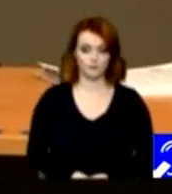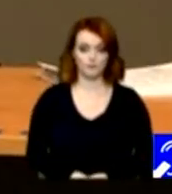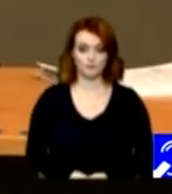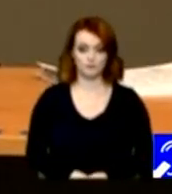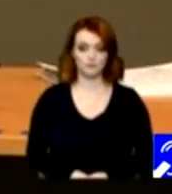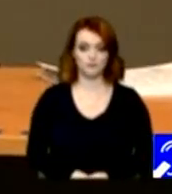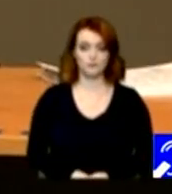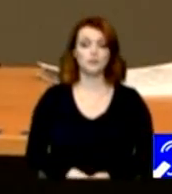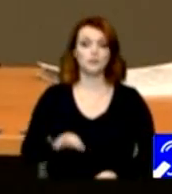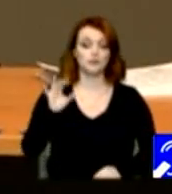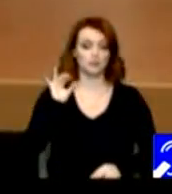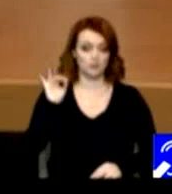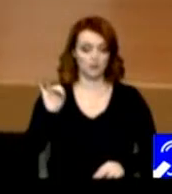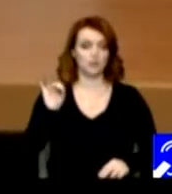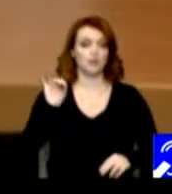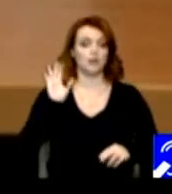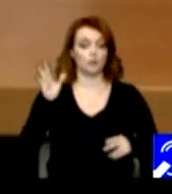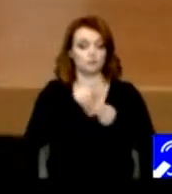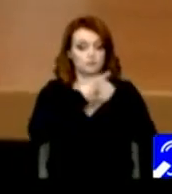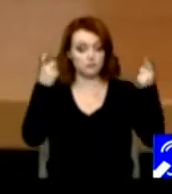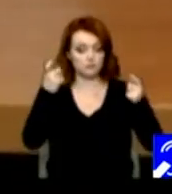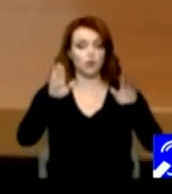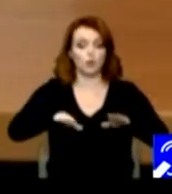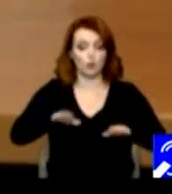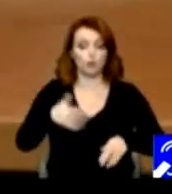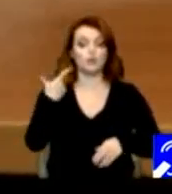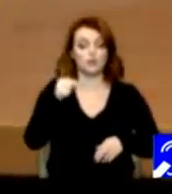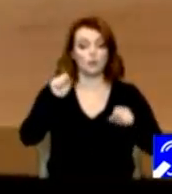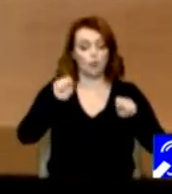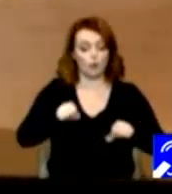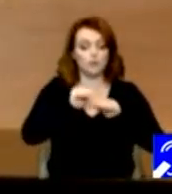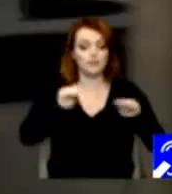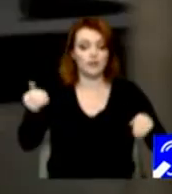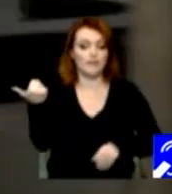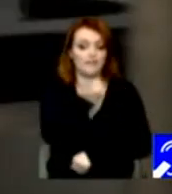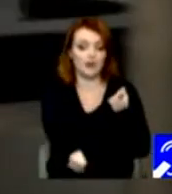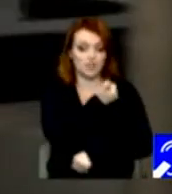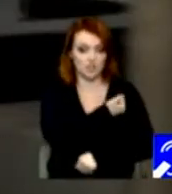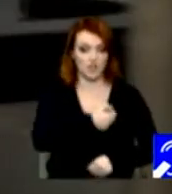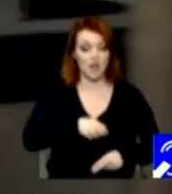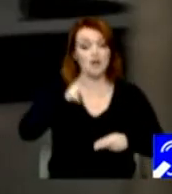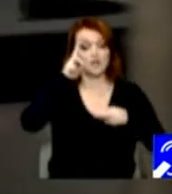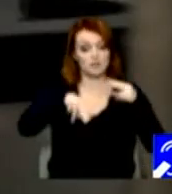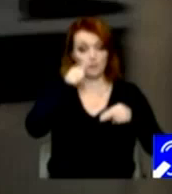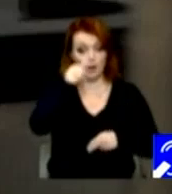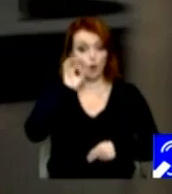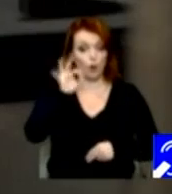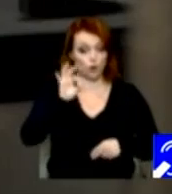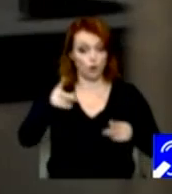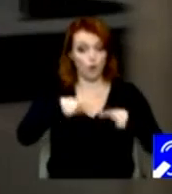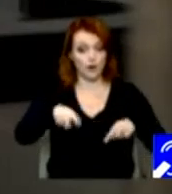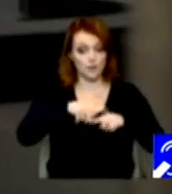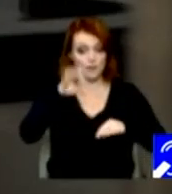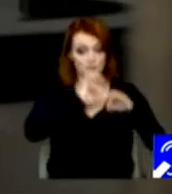puncte de vaccinare în care se va putea administra în vaccinul la sfârșitul lunii octombrie agentia